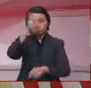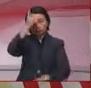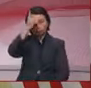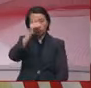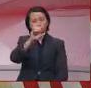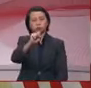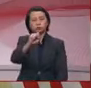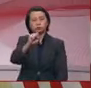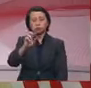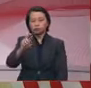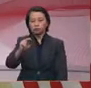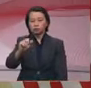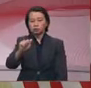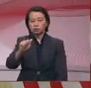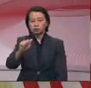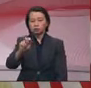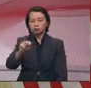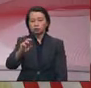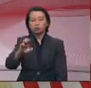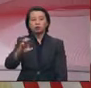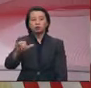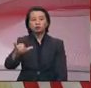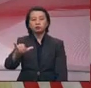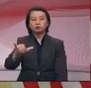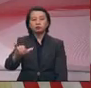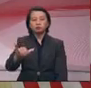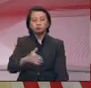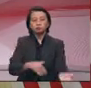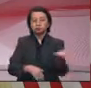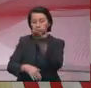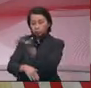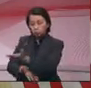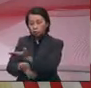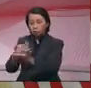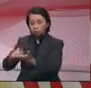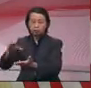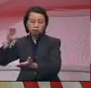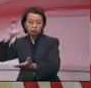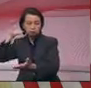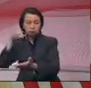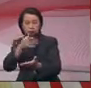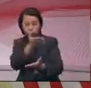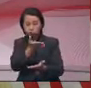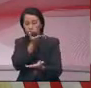Seri Nancy Shukri, dan setelah mendengar cadangan dan